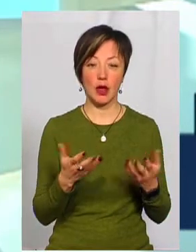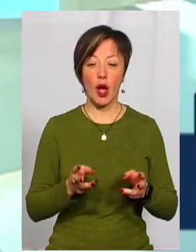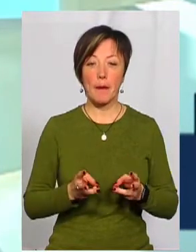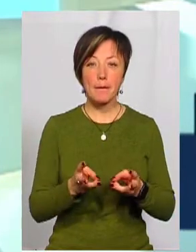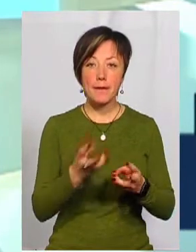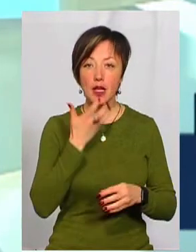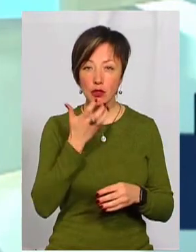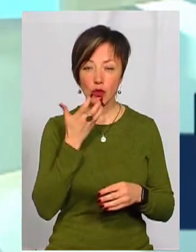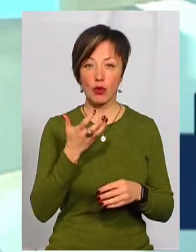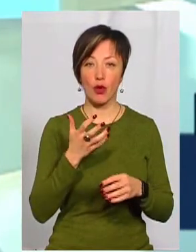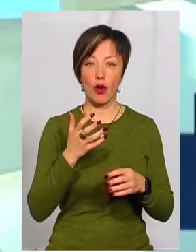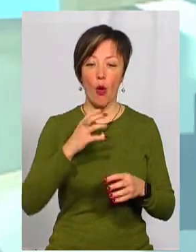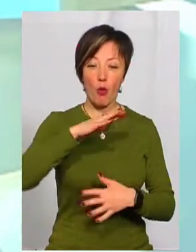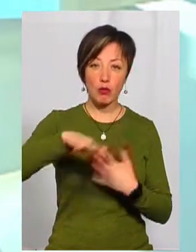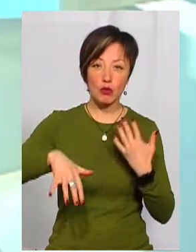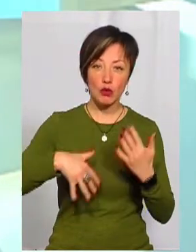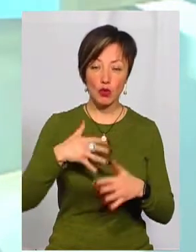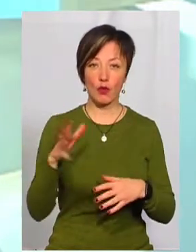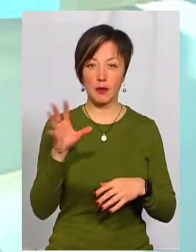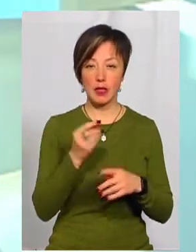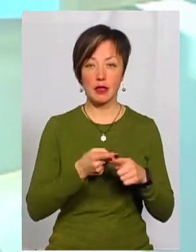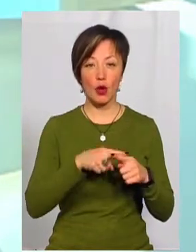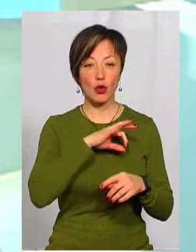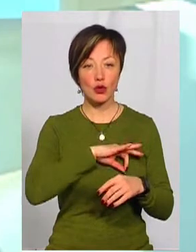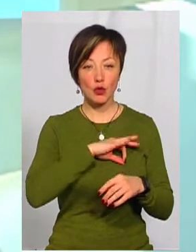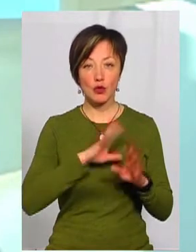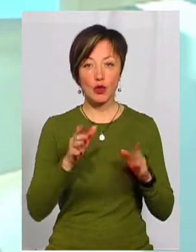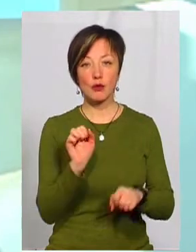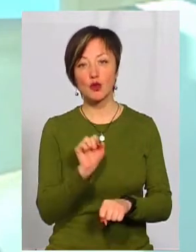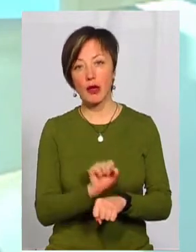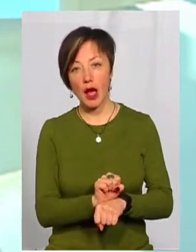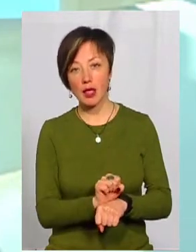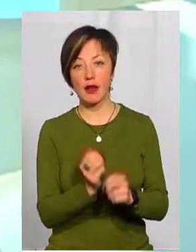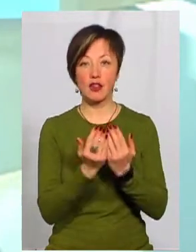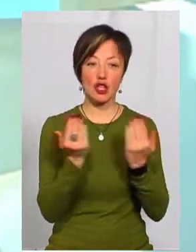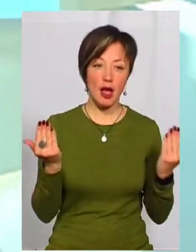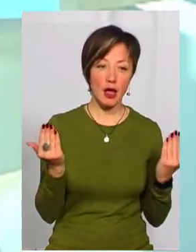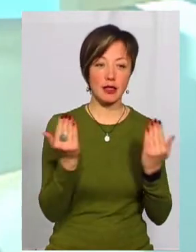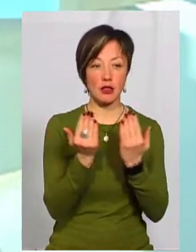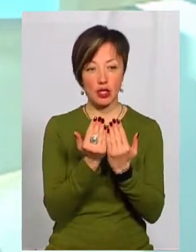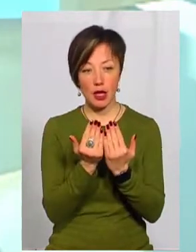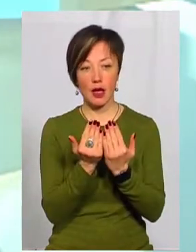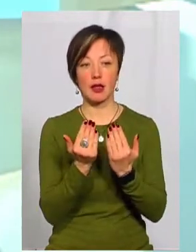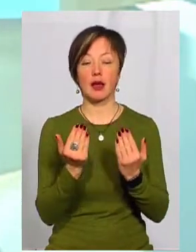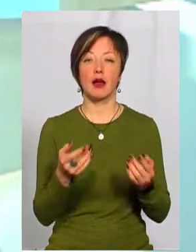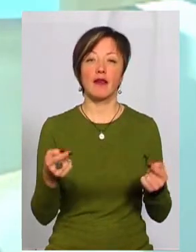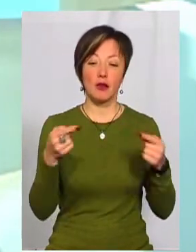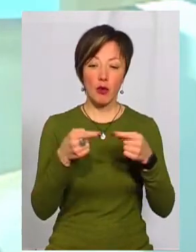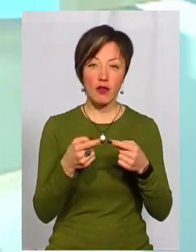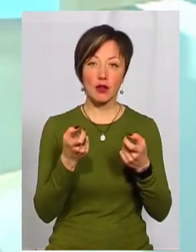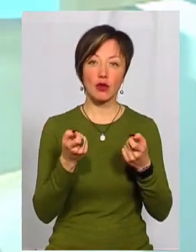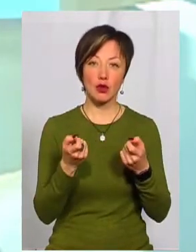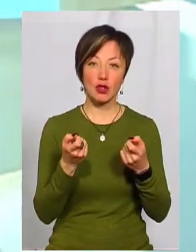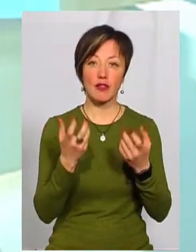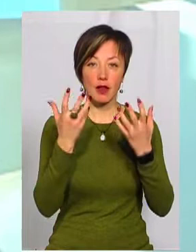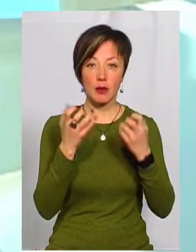пічкою, користуючись і обдувом, користуючись тим, що ми будемо зупинятися, відчиняти, зачиняти двері, відповідно, трошки